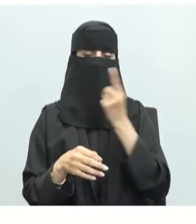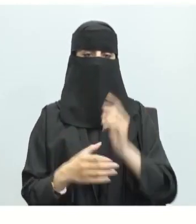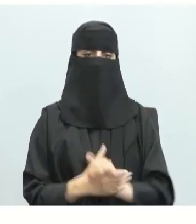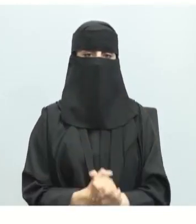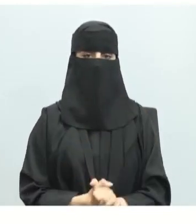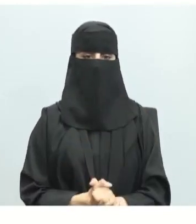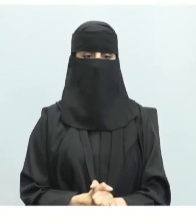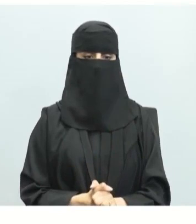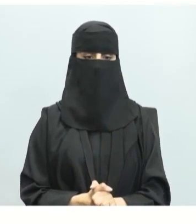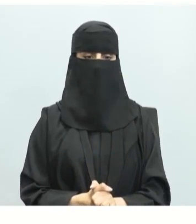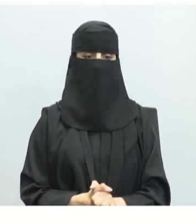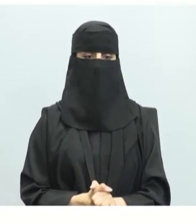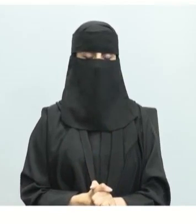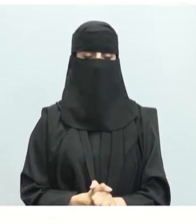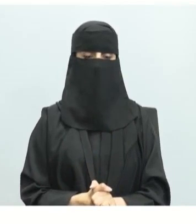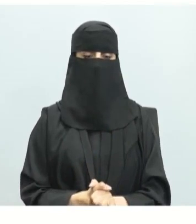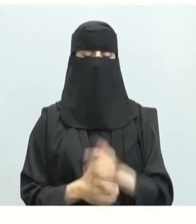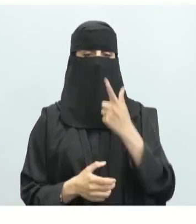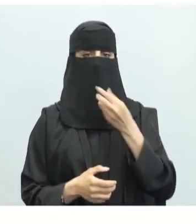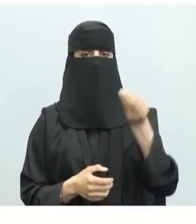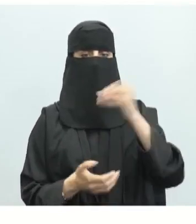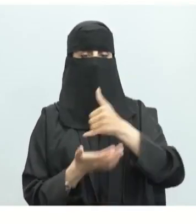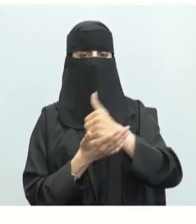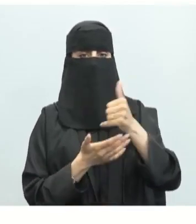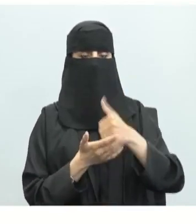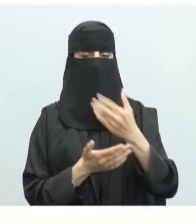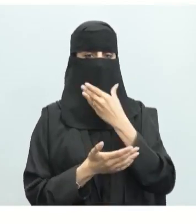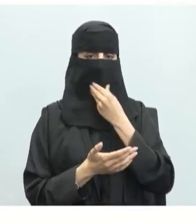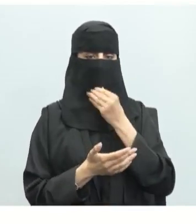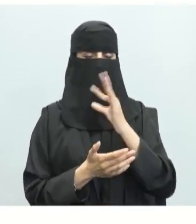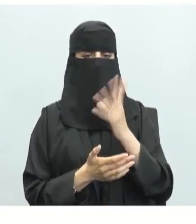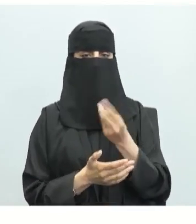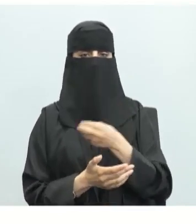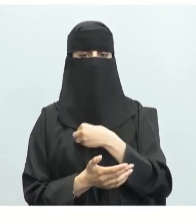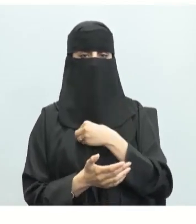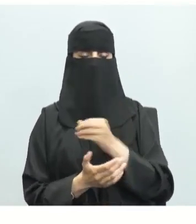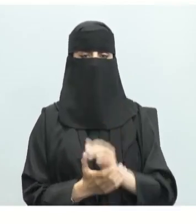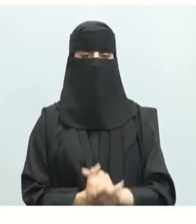ماذا سنقول؟ أعبر عنها إما بأسلوب تمني أو ترجي.